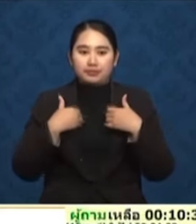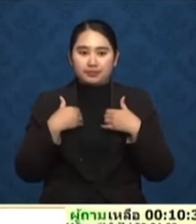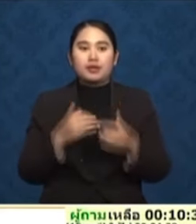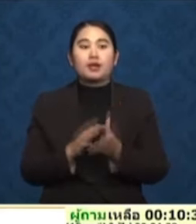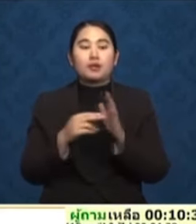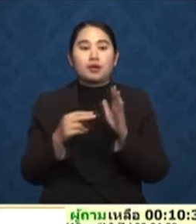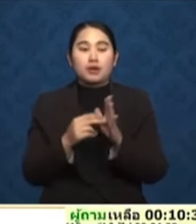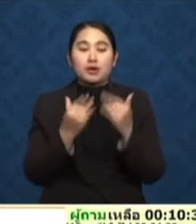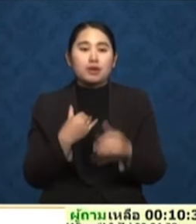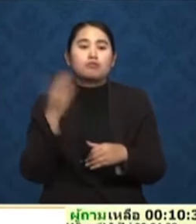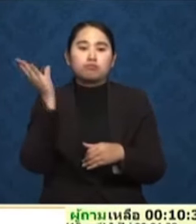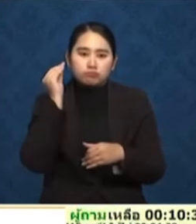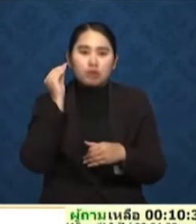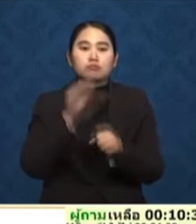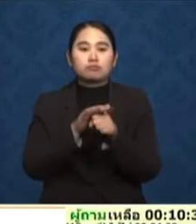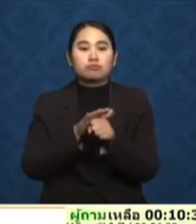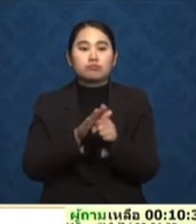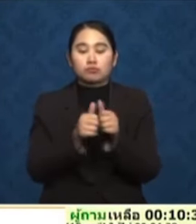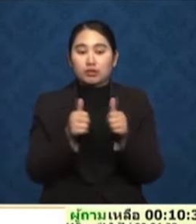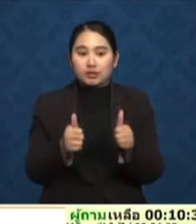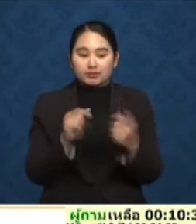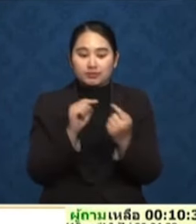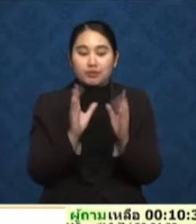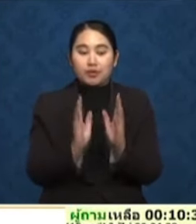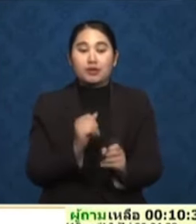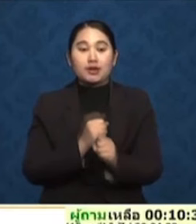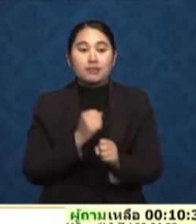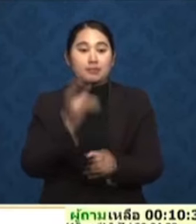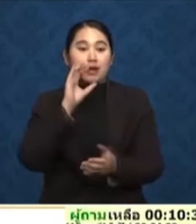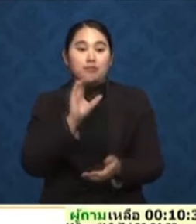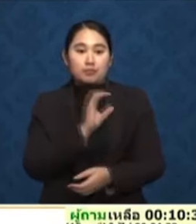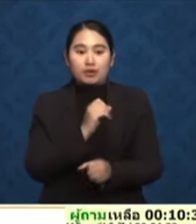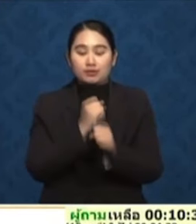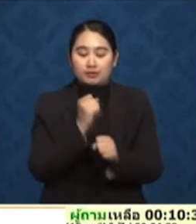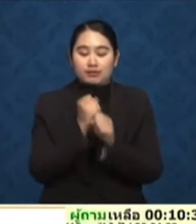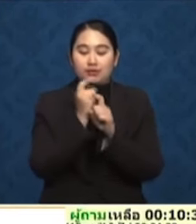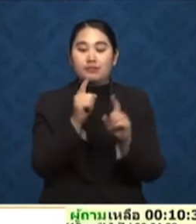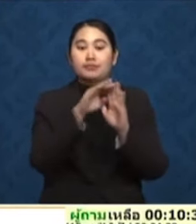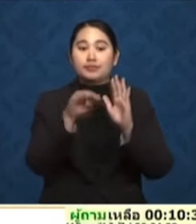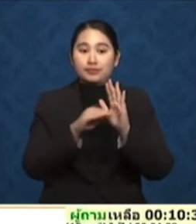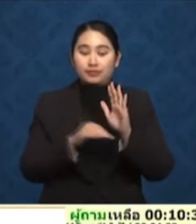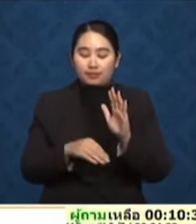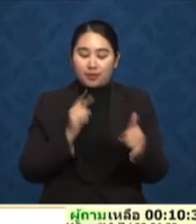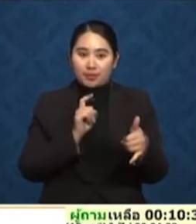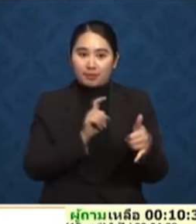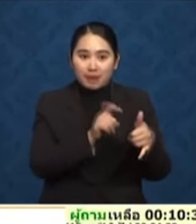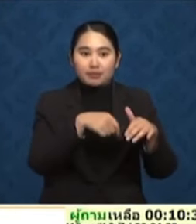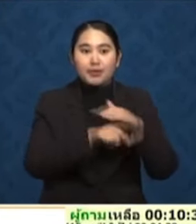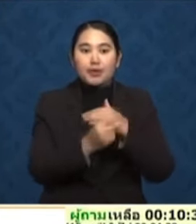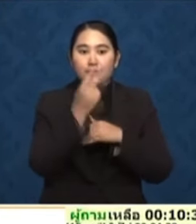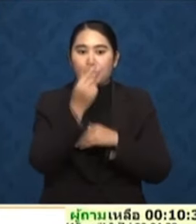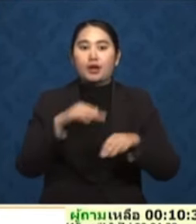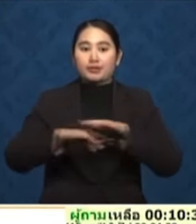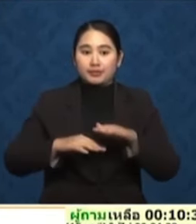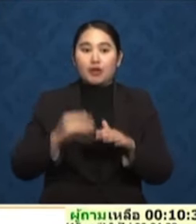ราก็ยังฟังไว้หูก็คือว่าทางฝ่ายเจ้าหน้าที่ตำรวจเนี่ยเขาดำเนินการตามกระบวนการที่เขาไปสืบทราบแล้วก็มีหลักฐ